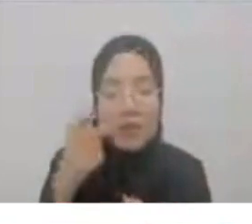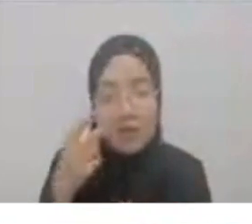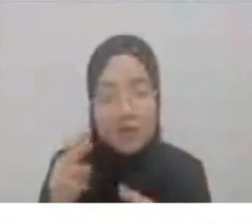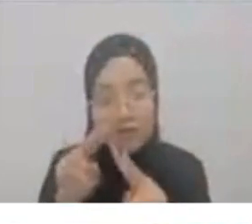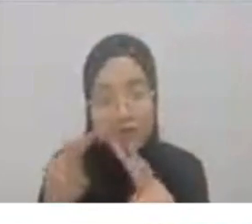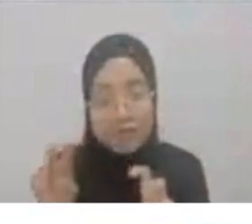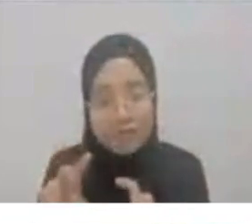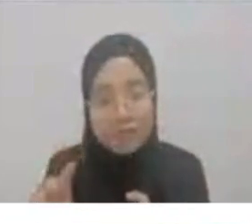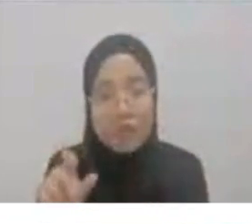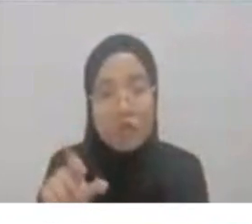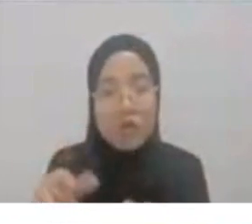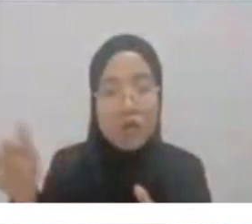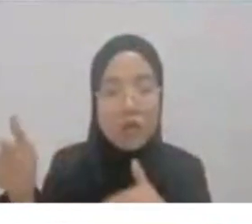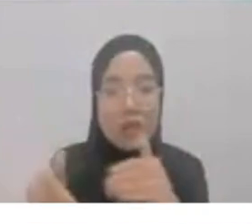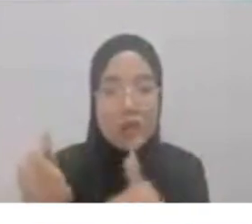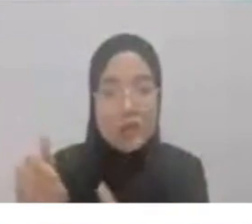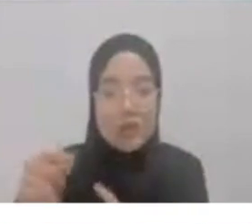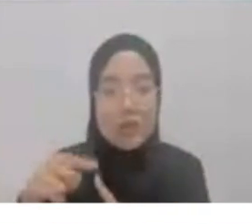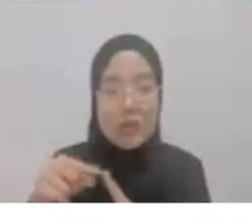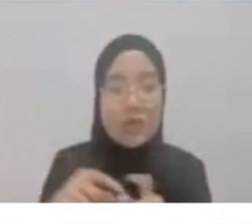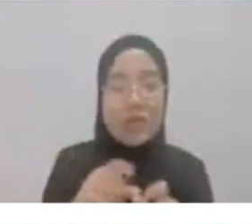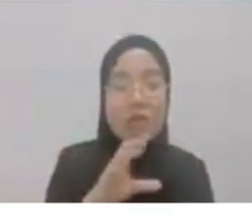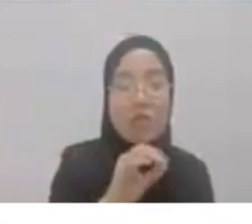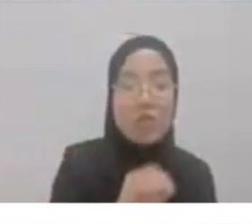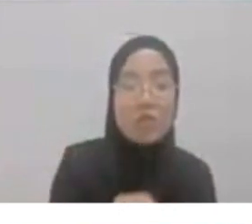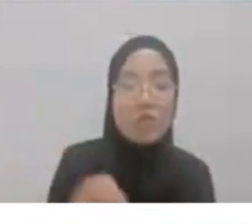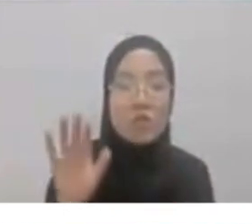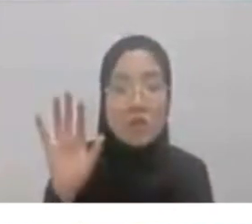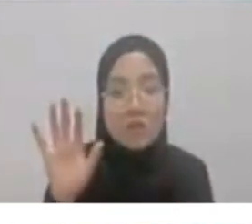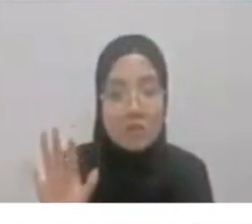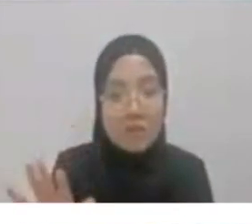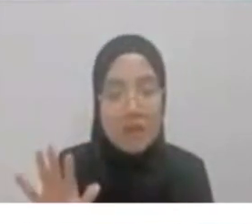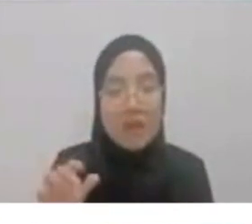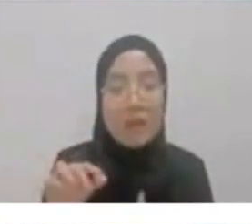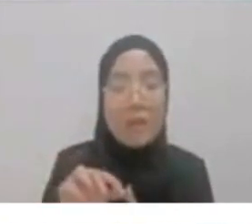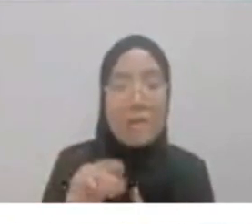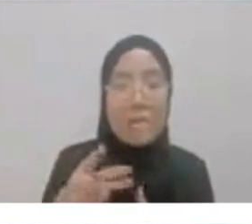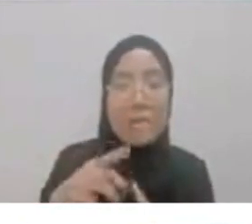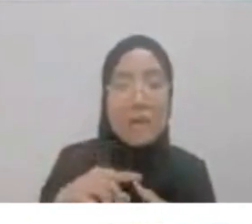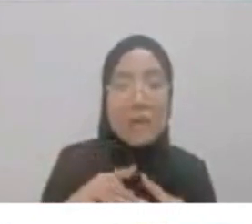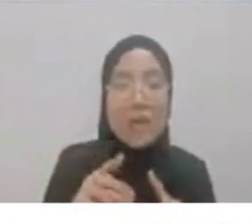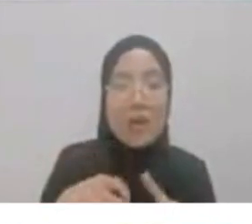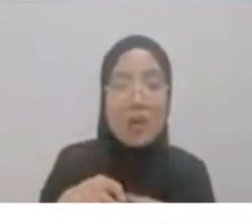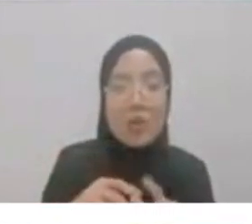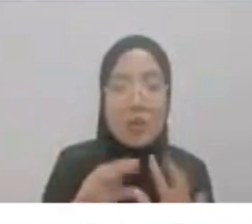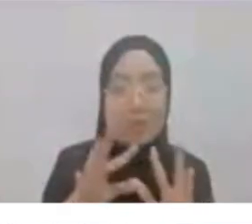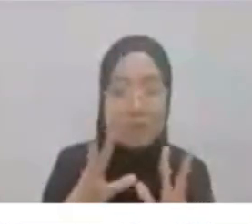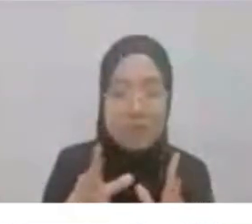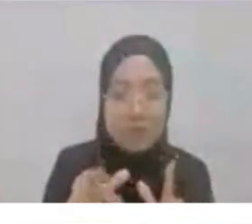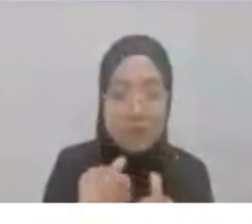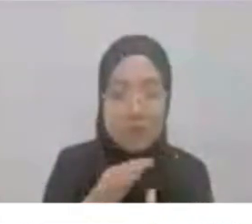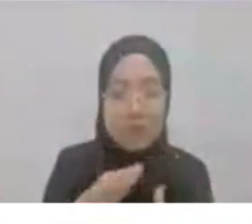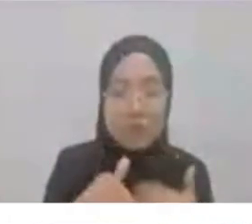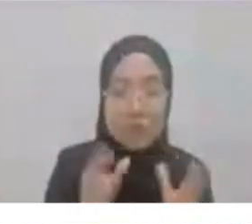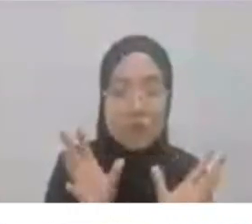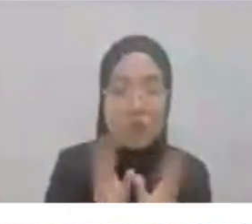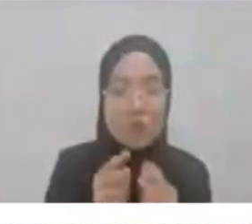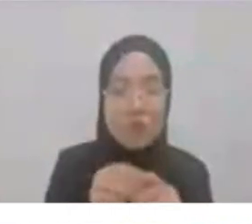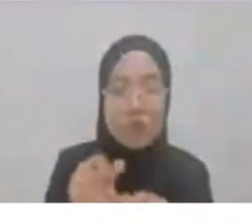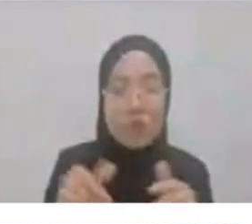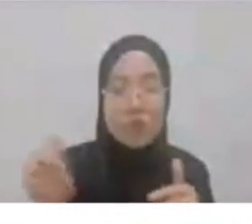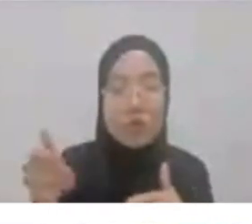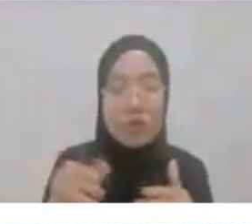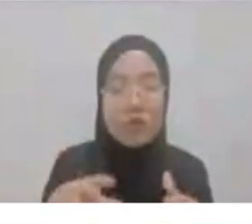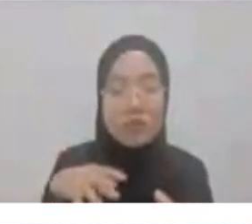hadir pemilih tetap di TPS 005 Desa Kendal Doyong kecamatan ptarukan setelah mahkamah menghitung dengan seksama jumlah total pemilih tetap yang